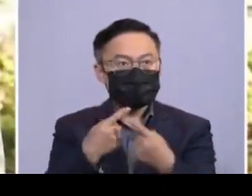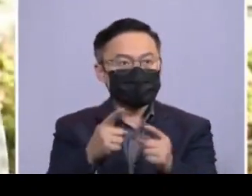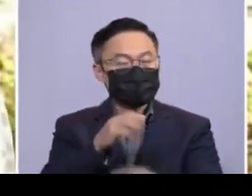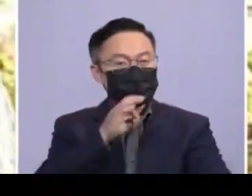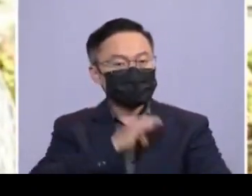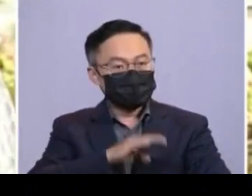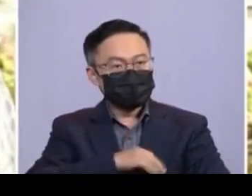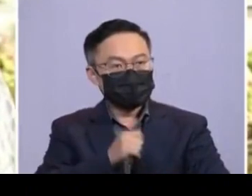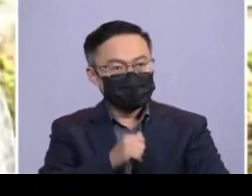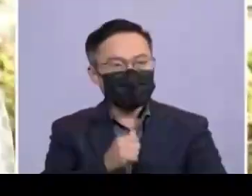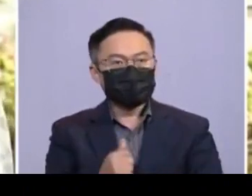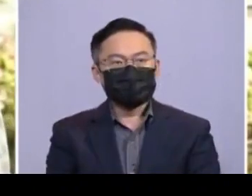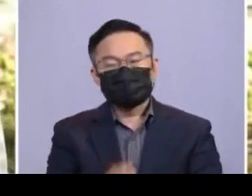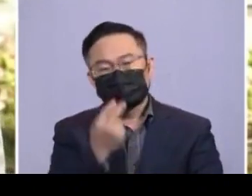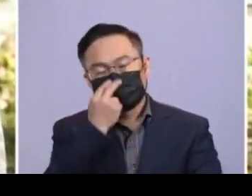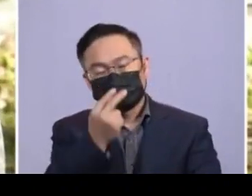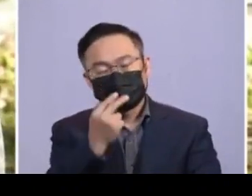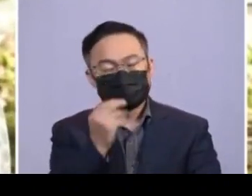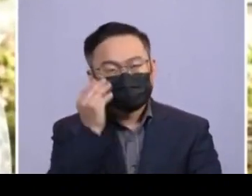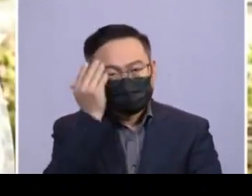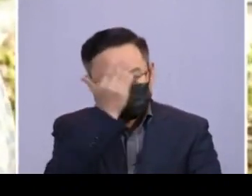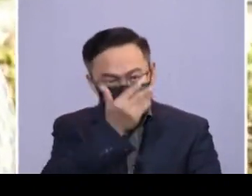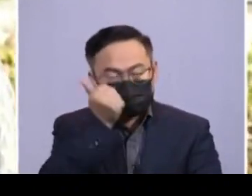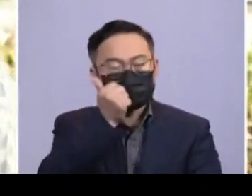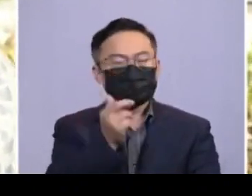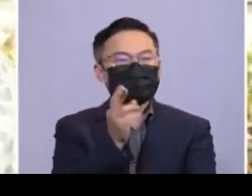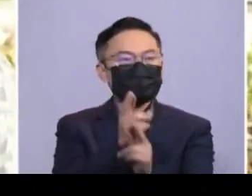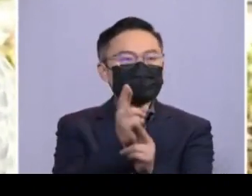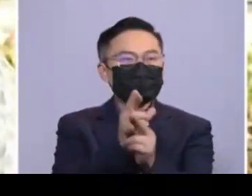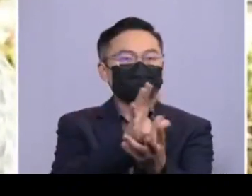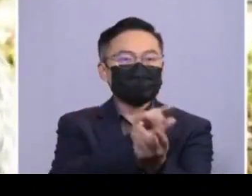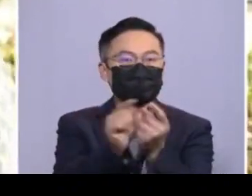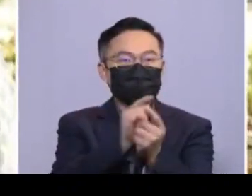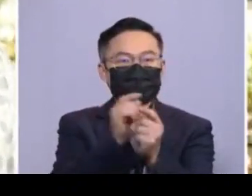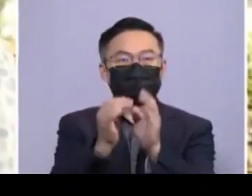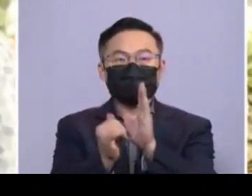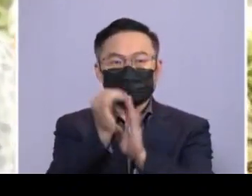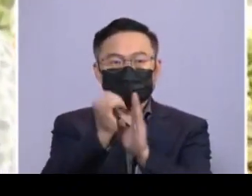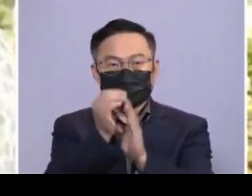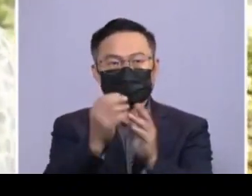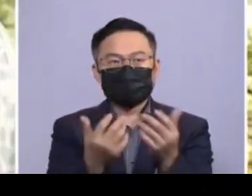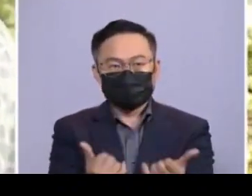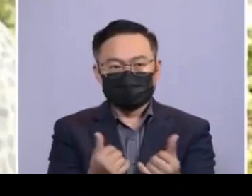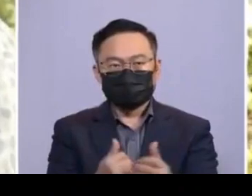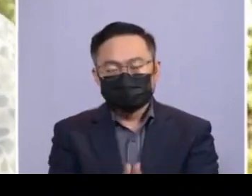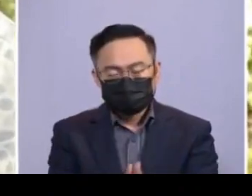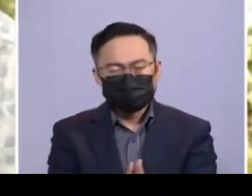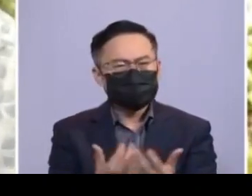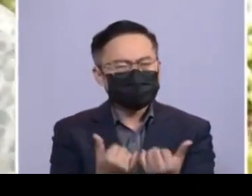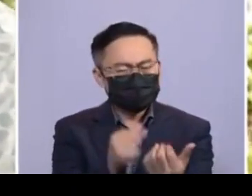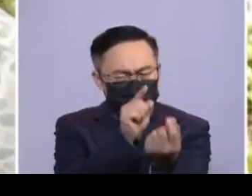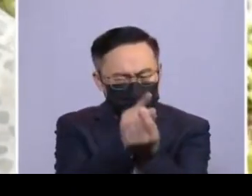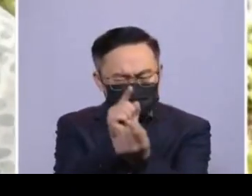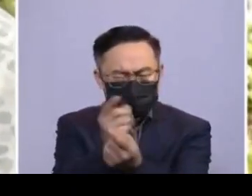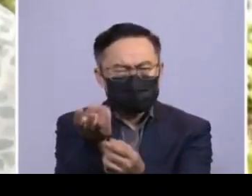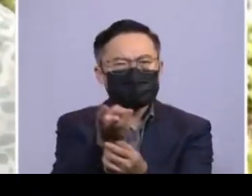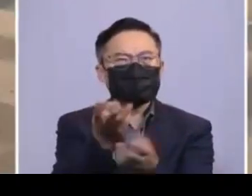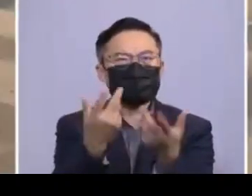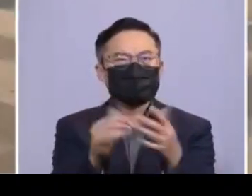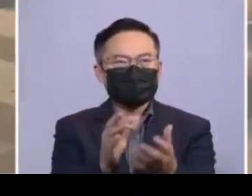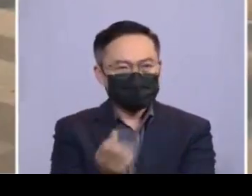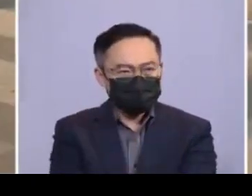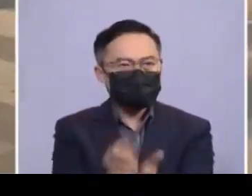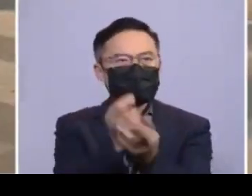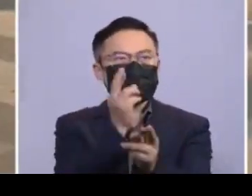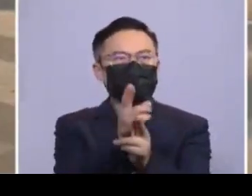ที่ที่เราจะหาได้ยากเหมือนกันแล้วก็ก็ตีคู่มากับภาคเหนือด้วยแล้วก็เป็นวัฒนธรรมที่ที่ว่าก็ต้องสืบค่าต่อไป